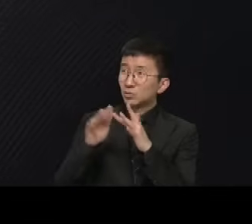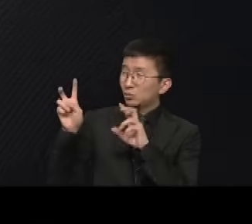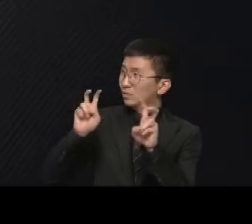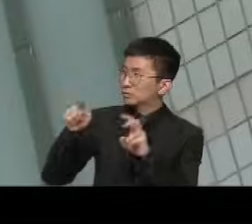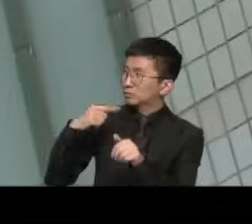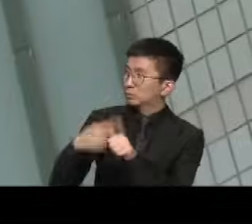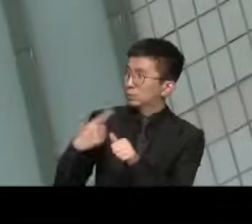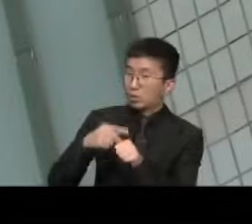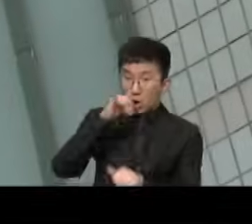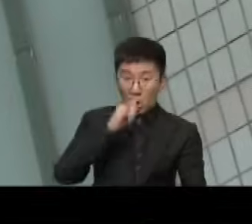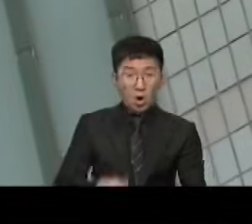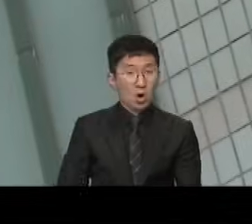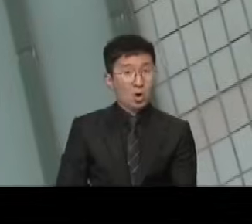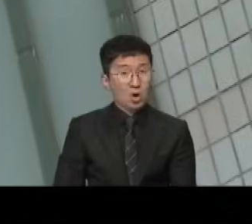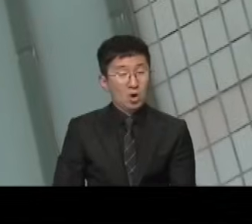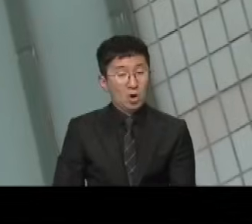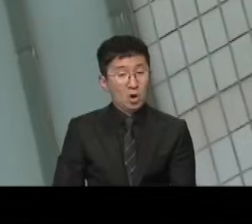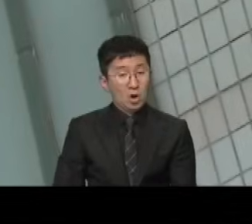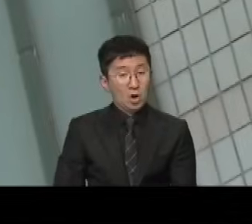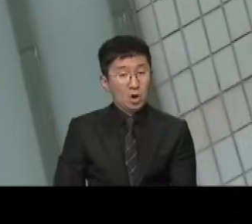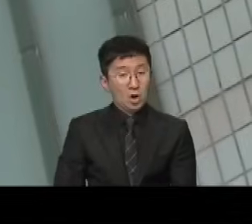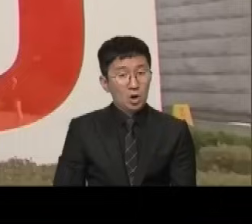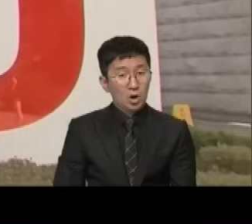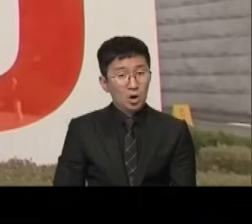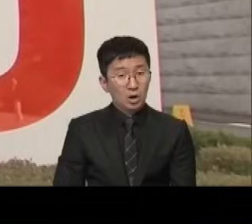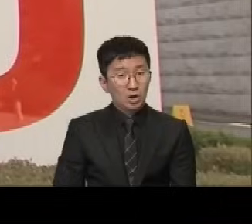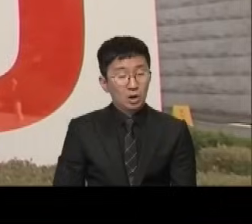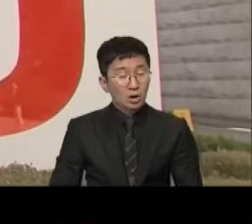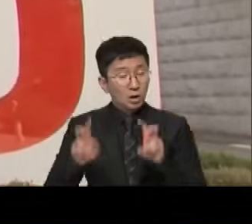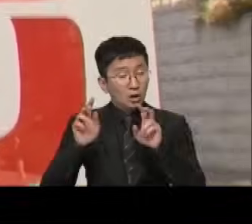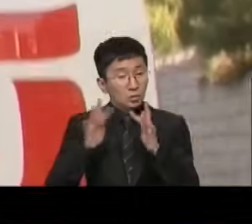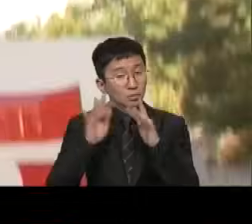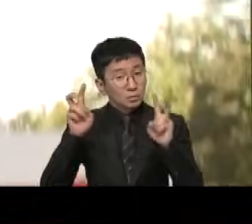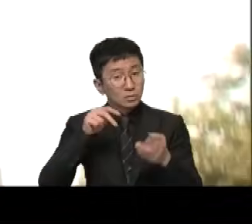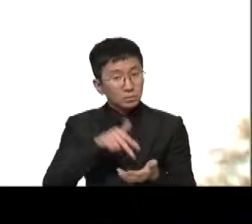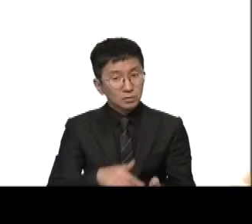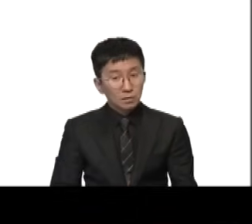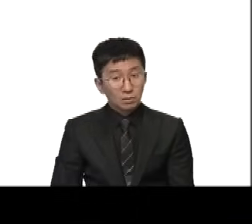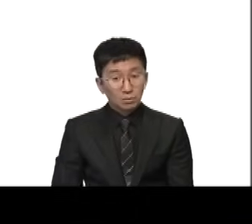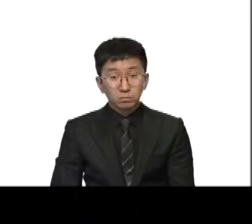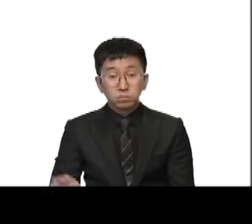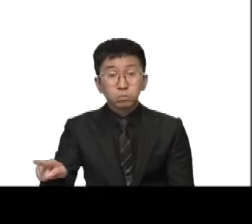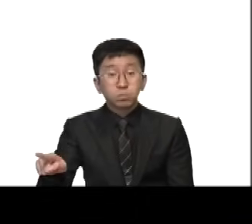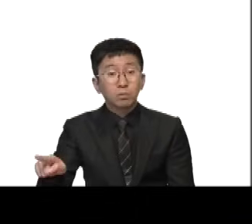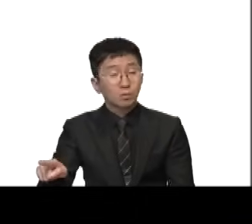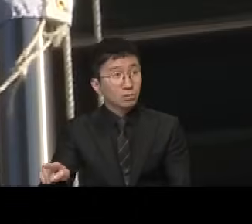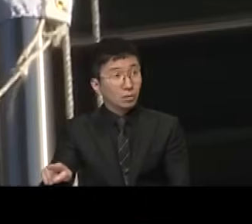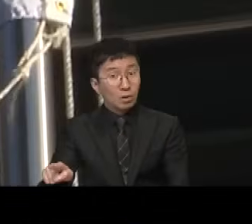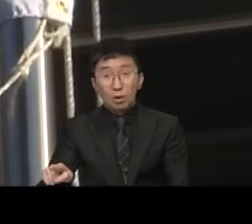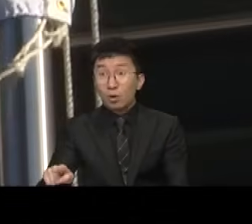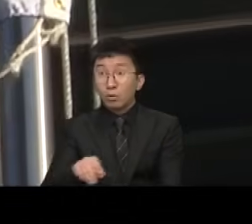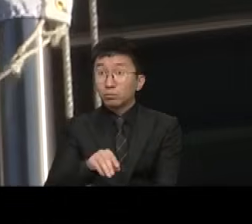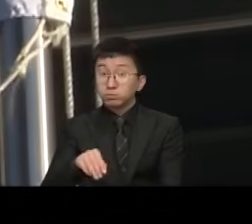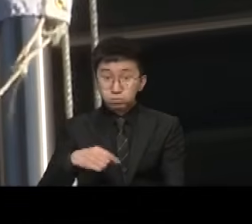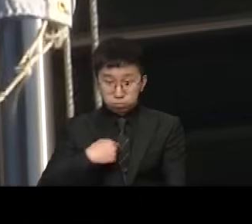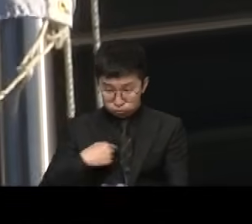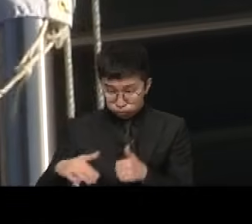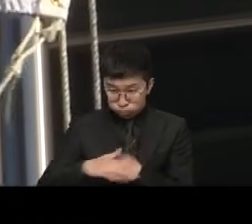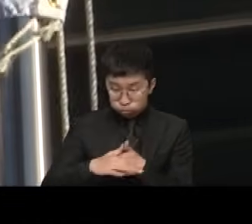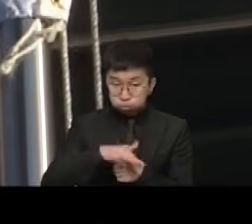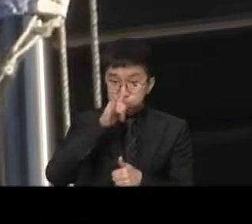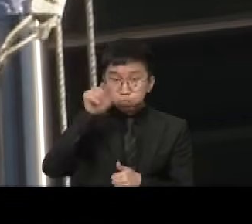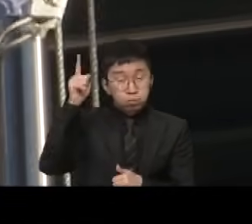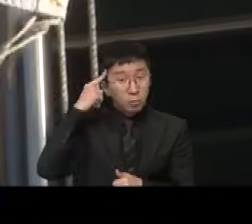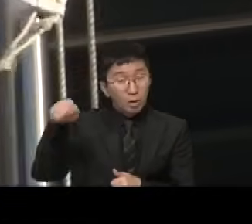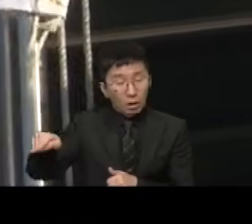쏟아냈습니다. 통신업계는 수익 모델 한계에 부딪혀 글로벌 매출이 줄고 있던 트위치가 엉뚱하게 국내 통신사 탓을